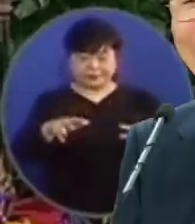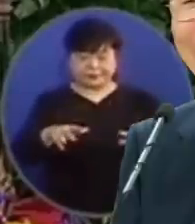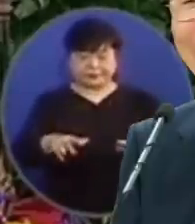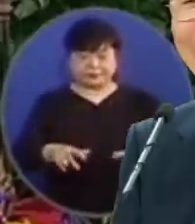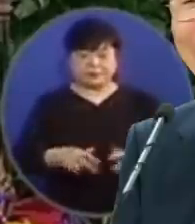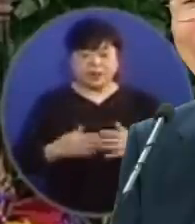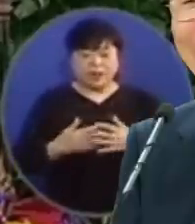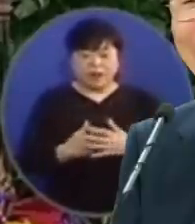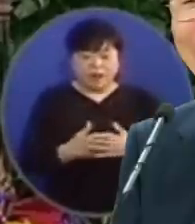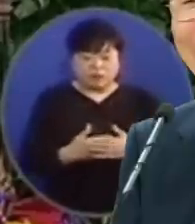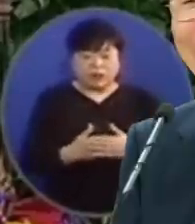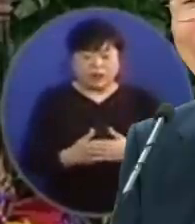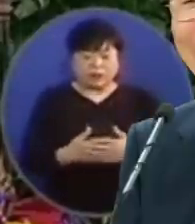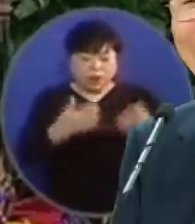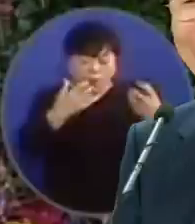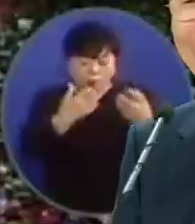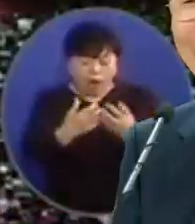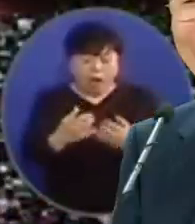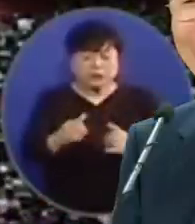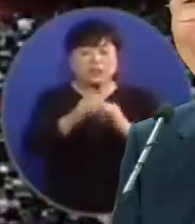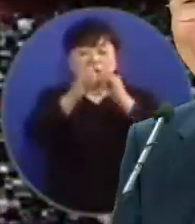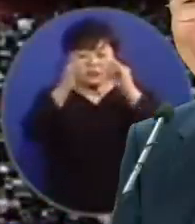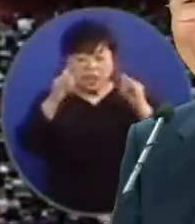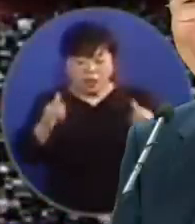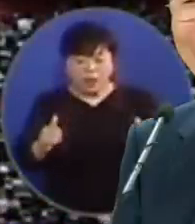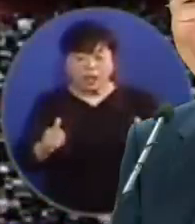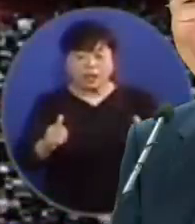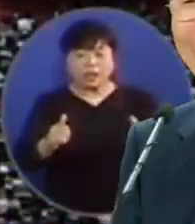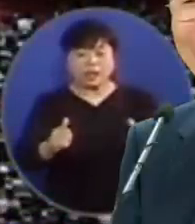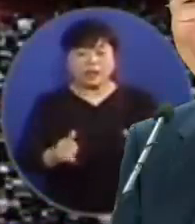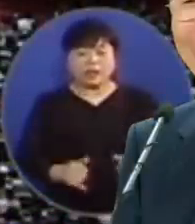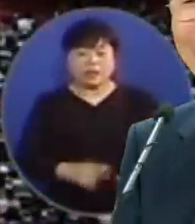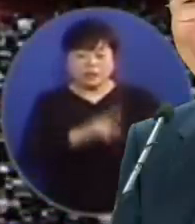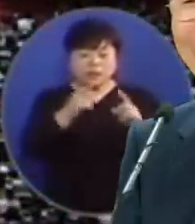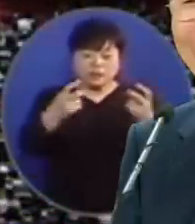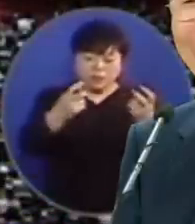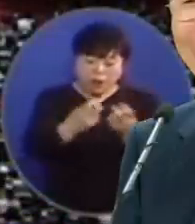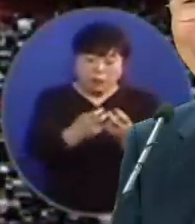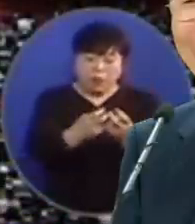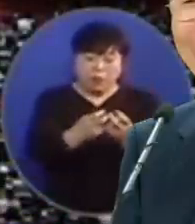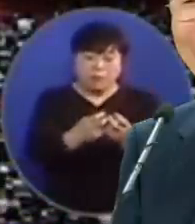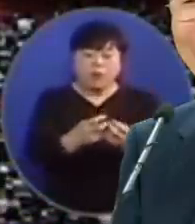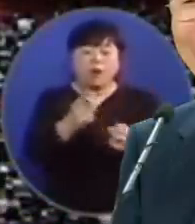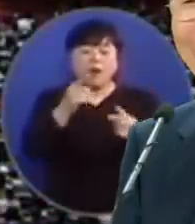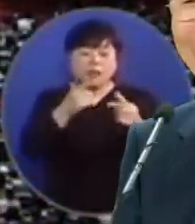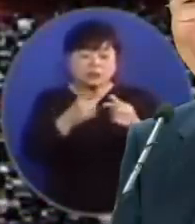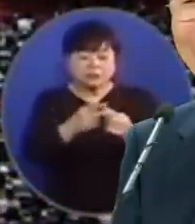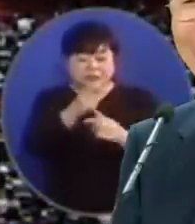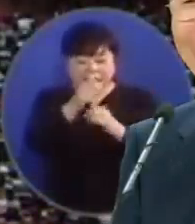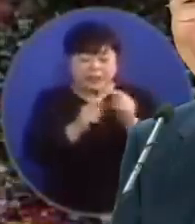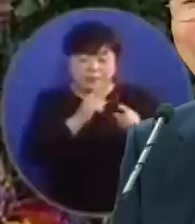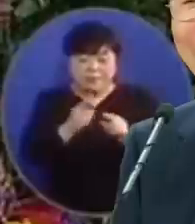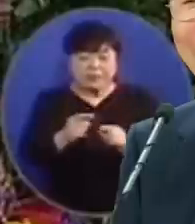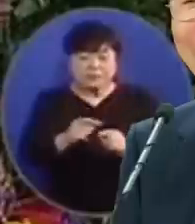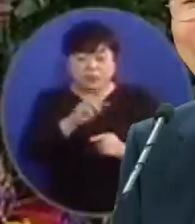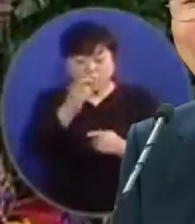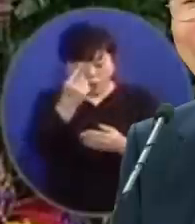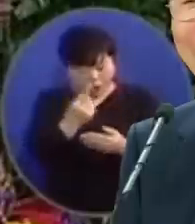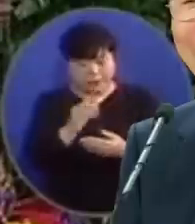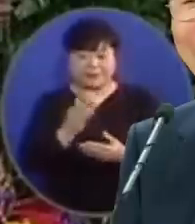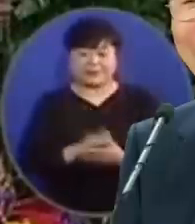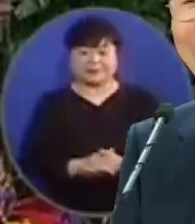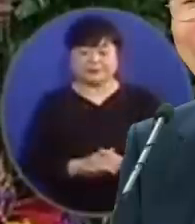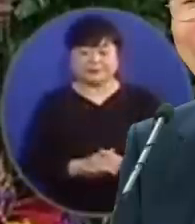온통 불안이 꽉 들어찬 이 사회에서 우리는 어떻게 해야 될까요? 첫째로 하나님 말씀께로 돌아가야 되는